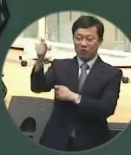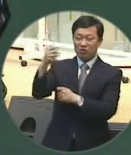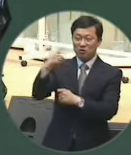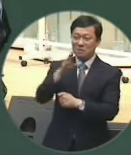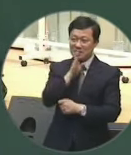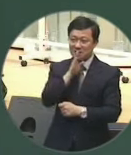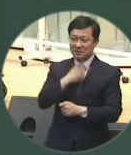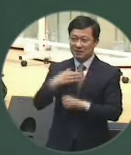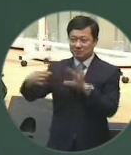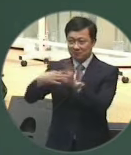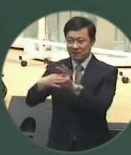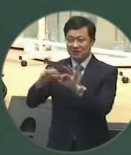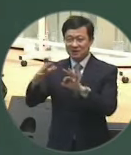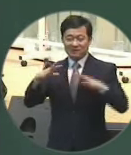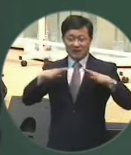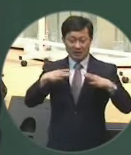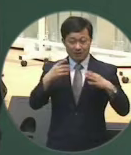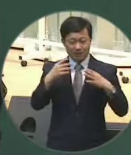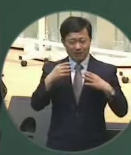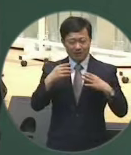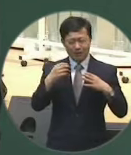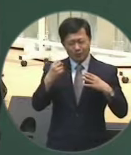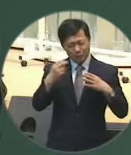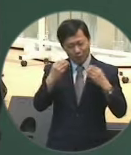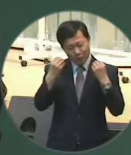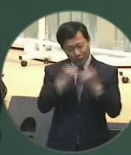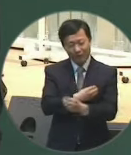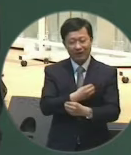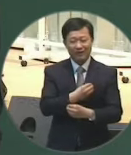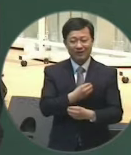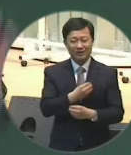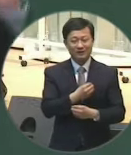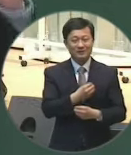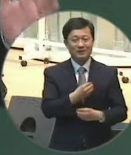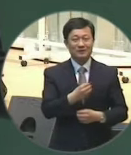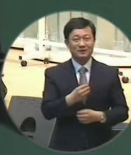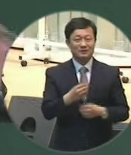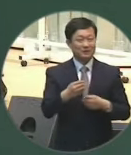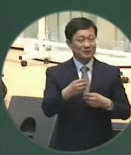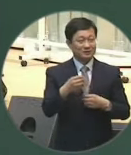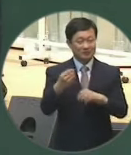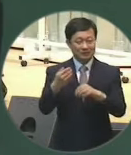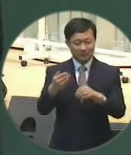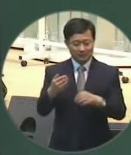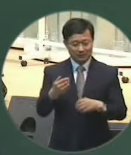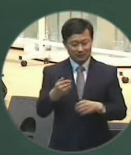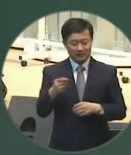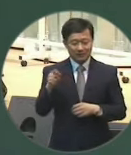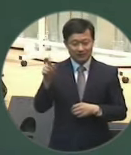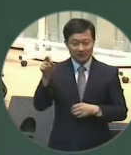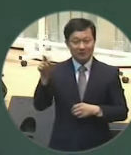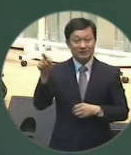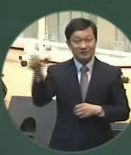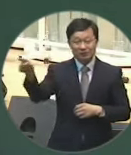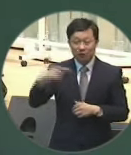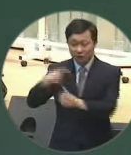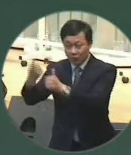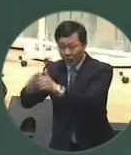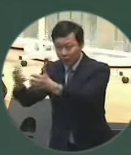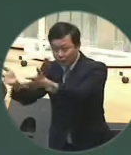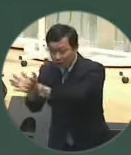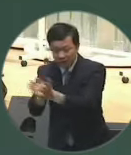Pastor Ryu, you're number one. 이렇게 잘못 파악할 수 있어요. That's how people misunderstand. 그래 파악한 거나 앞에서 요한